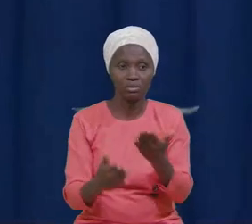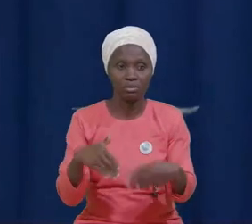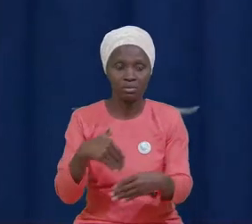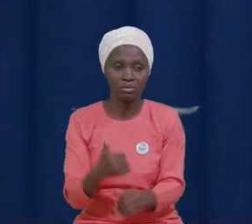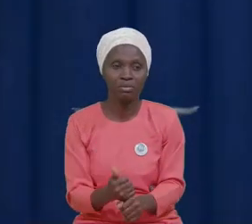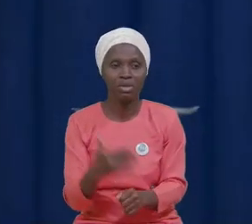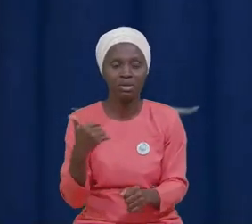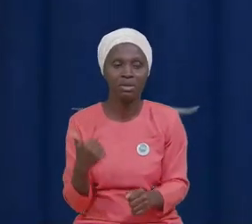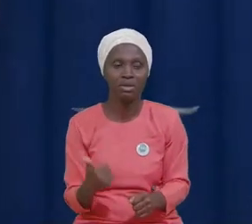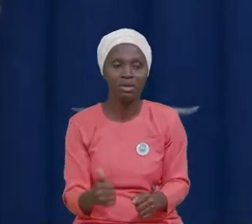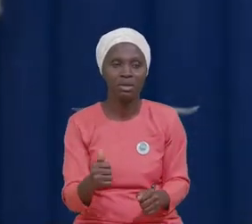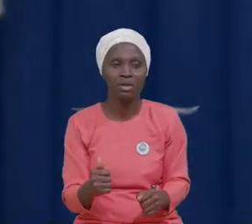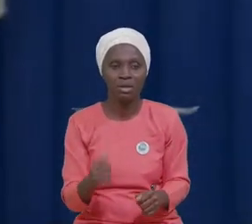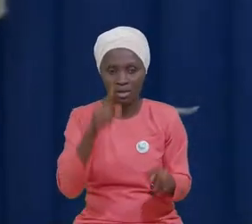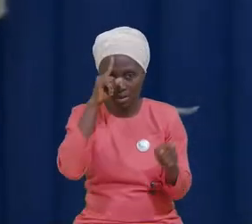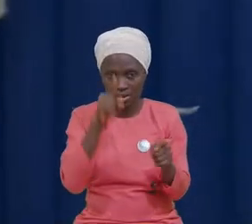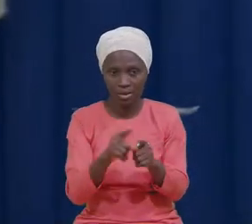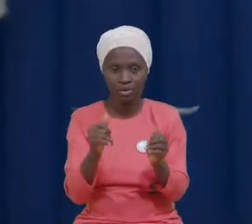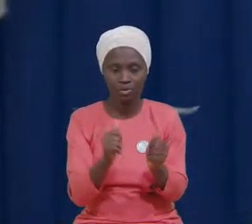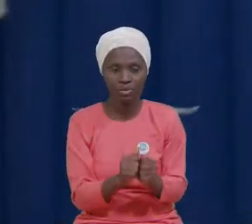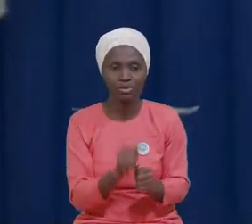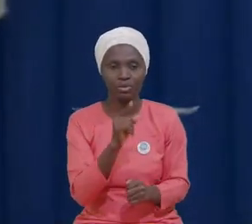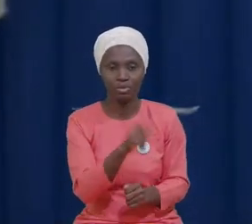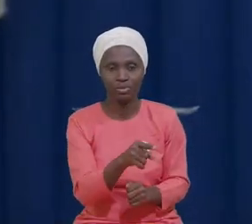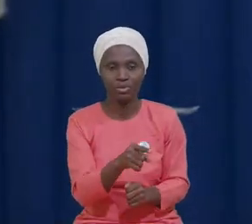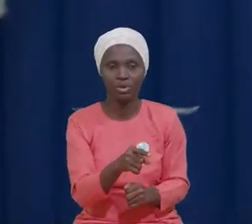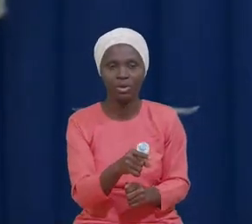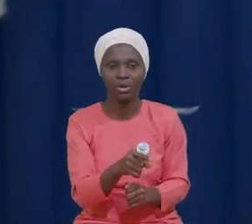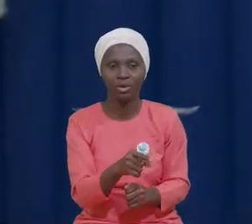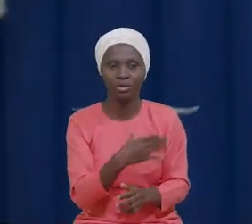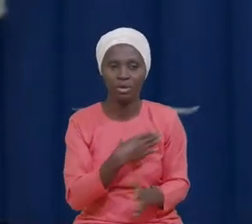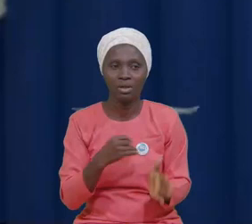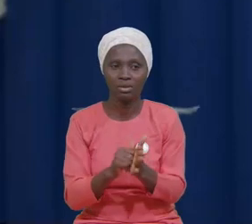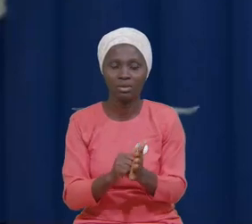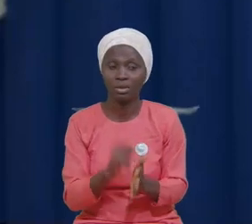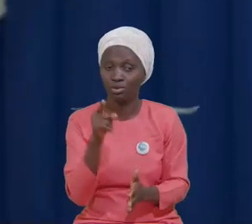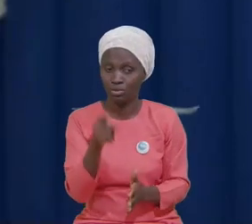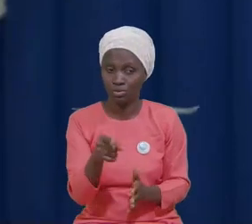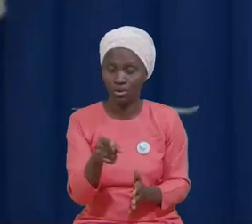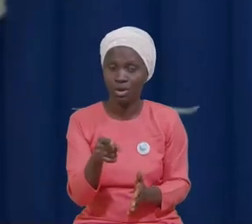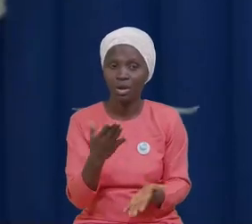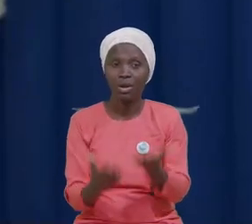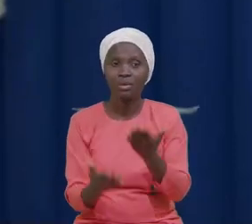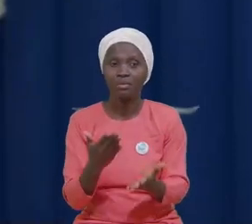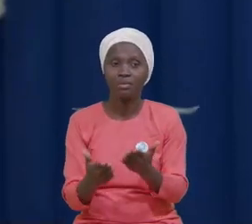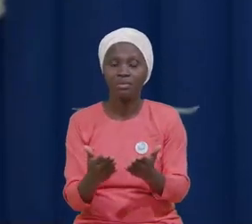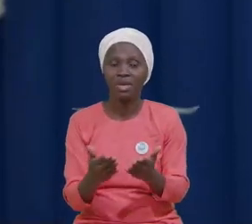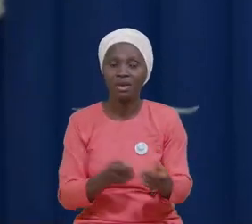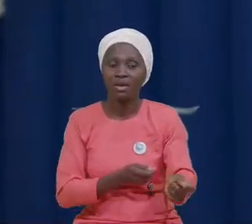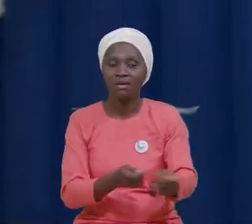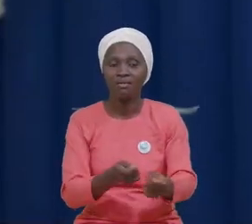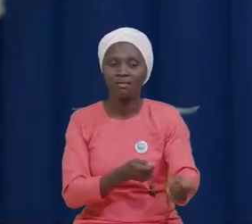Ils feront alliance avec toi et tu régneras entièrement selon